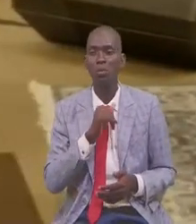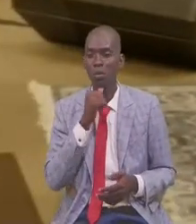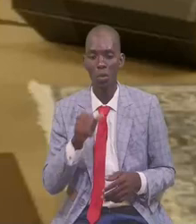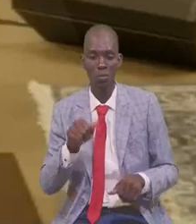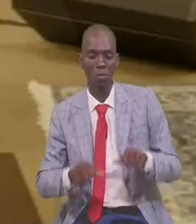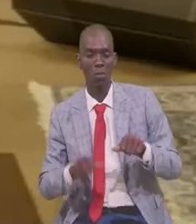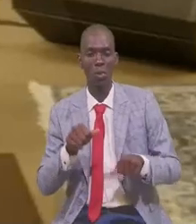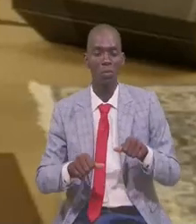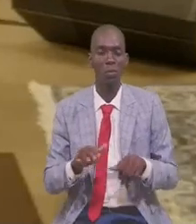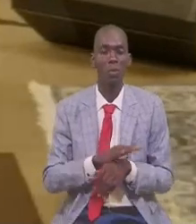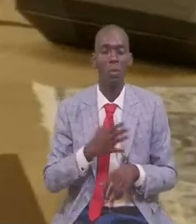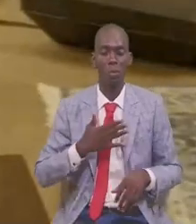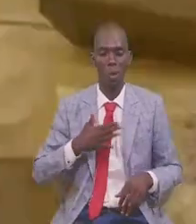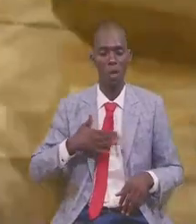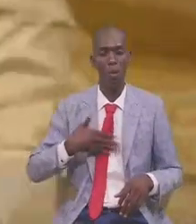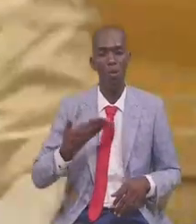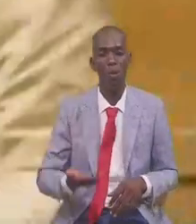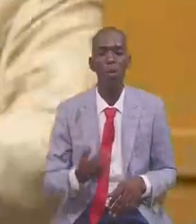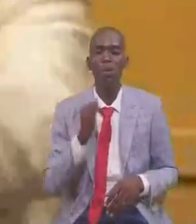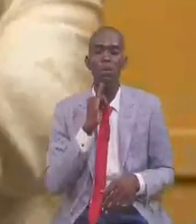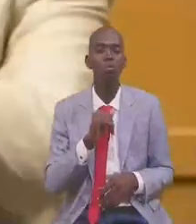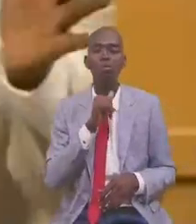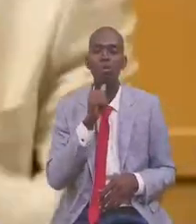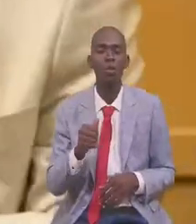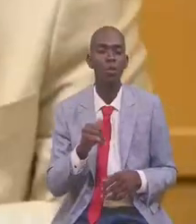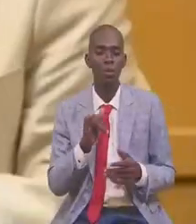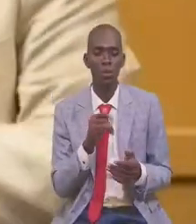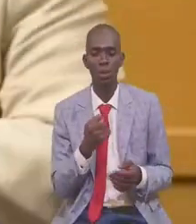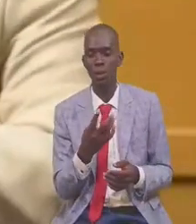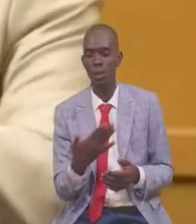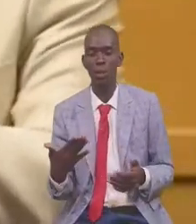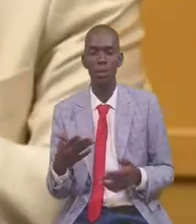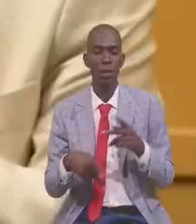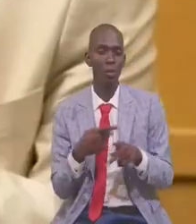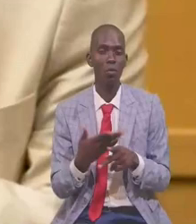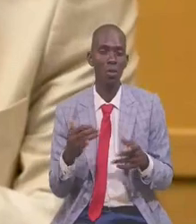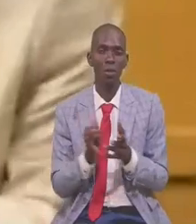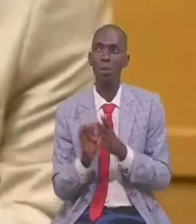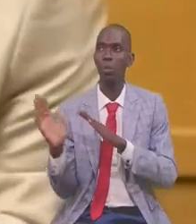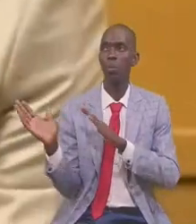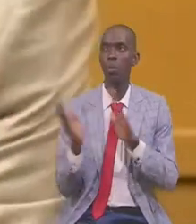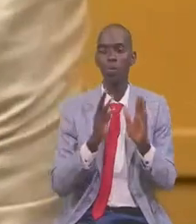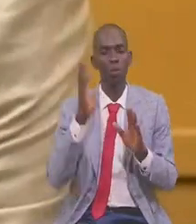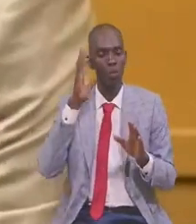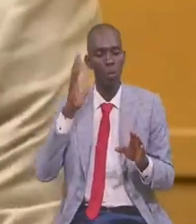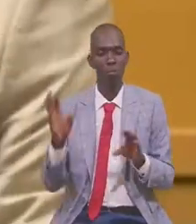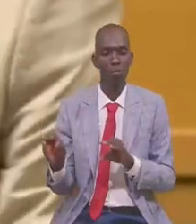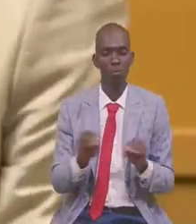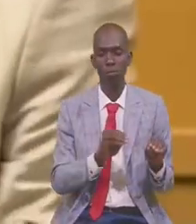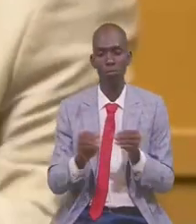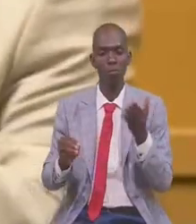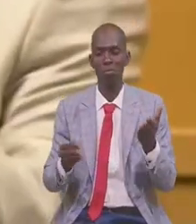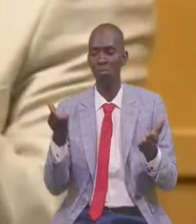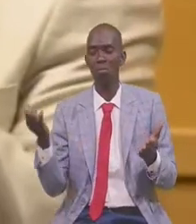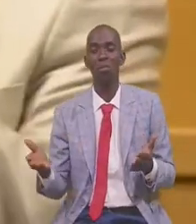Ma volonté n'est pas comme quelque chose que le vent peut emporter. J'ai pris la décision.